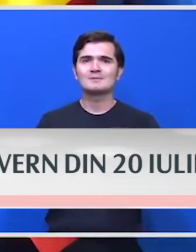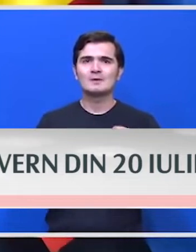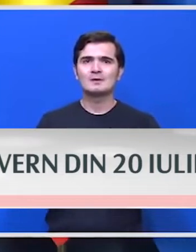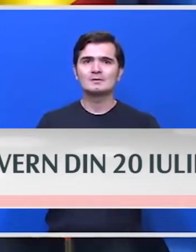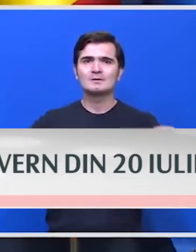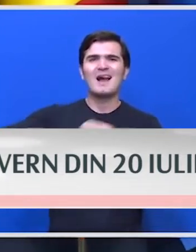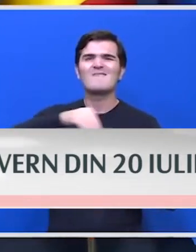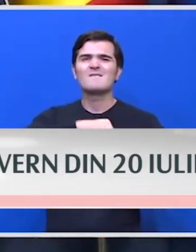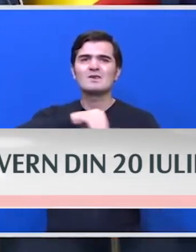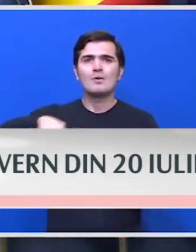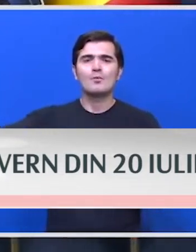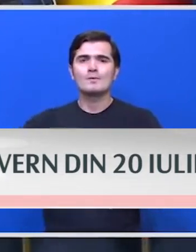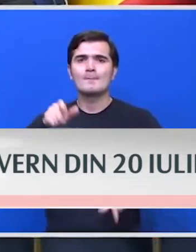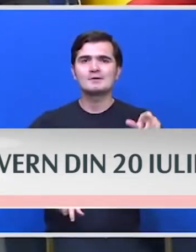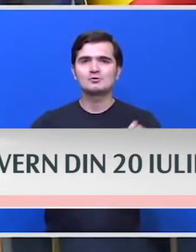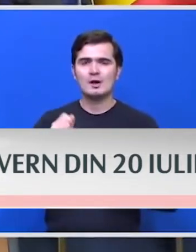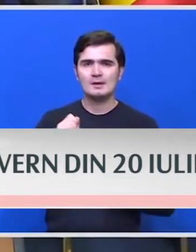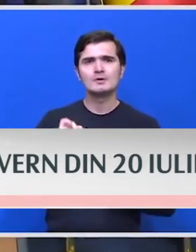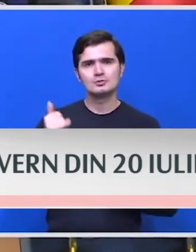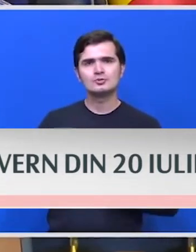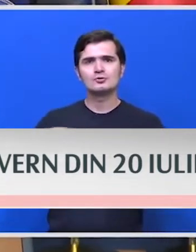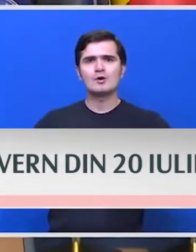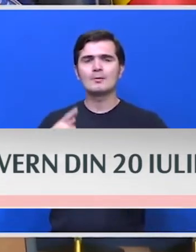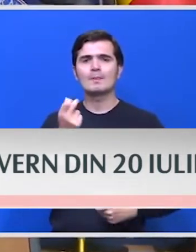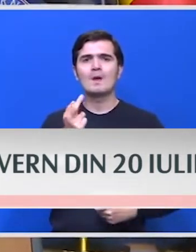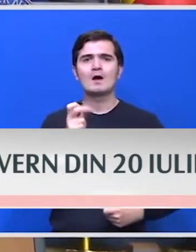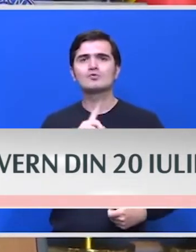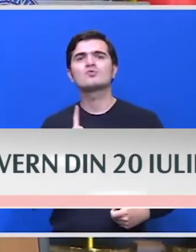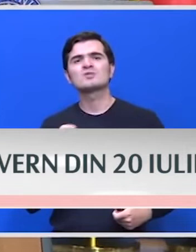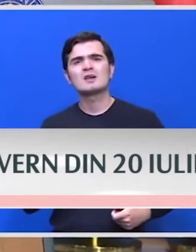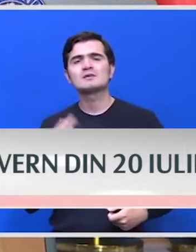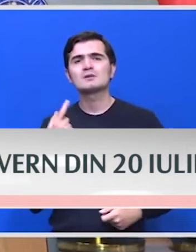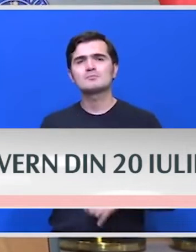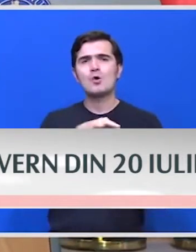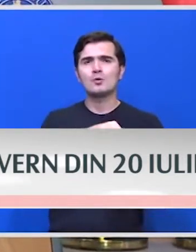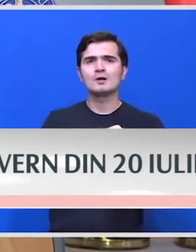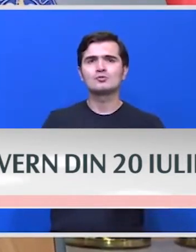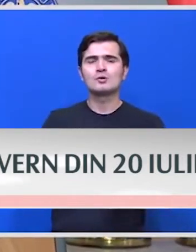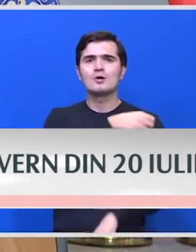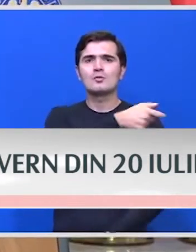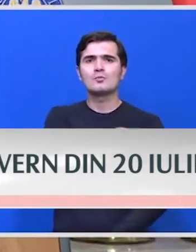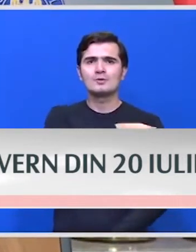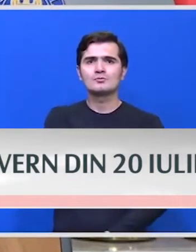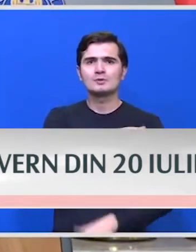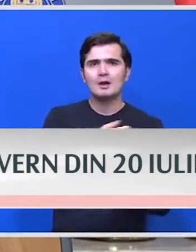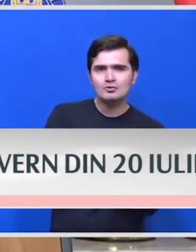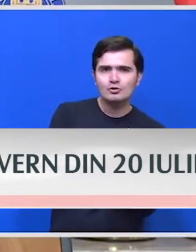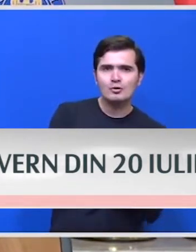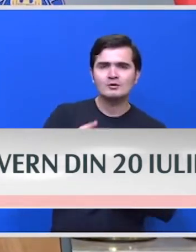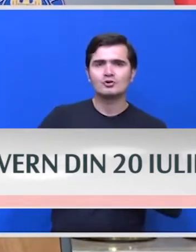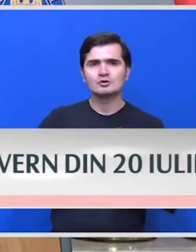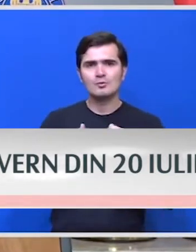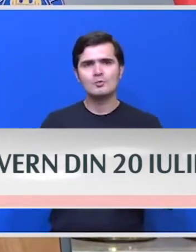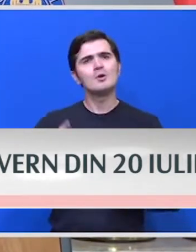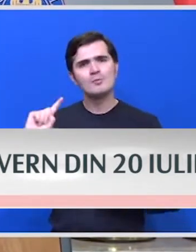doamna consilier de stat, fiind și coordonator al comitetului care gestionează, practic, această problematică, va fi în măsură să vă ofere mai multe